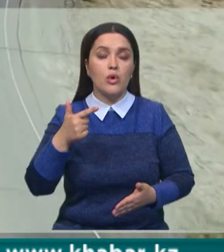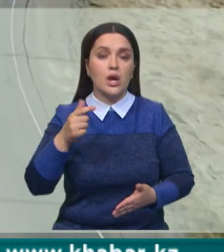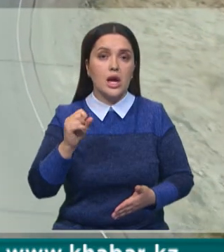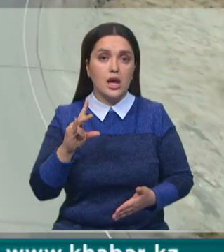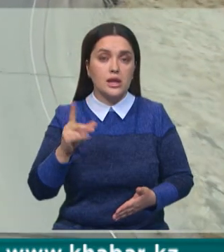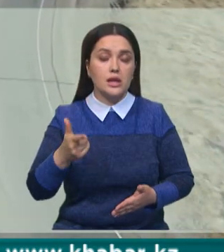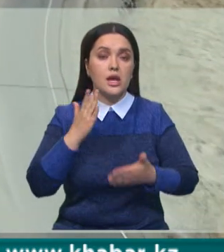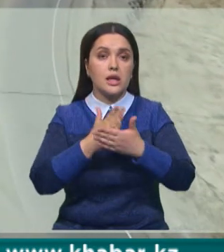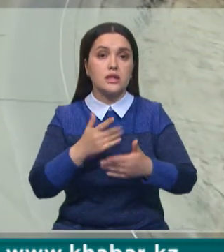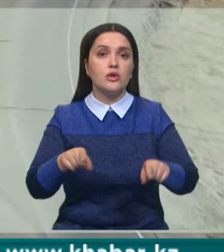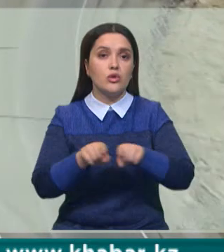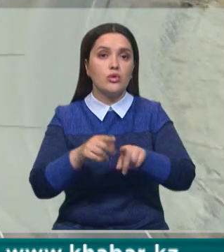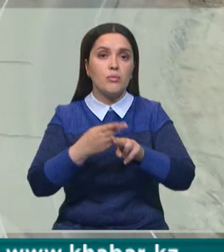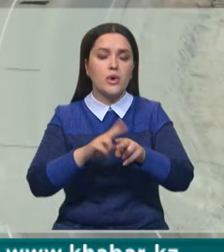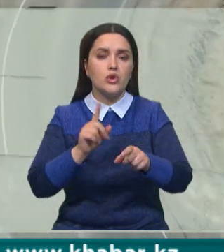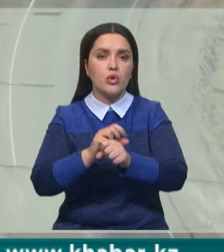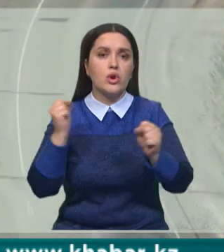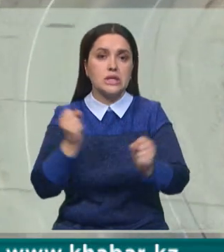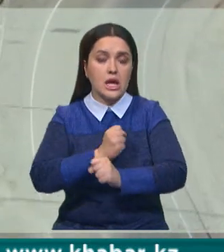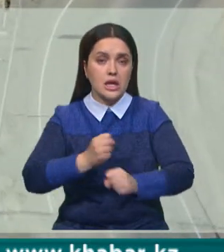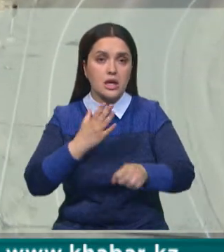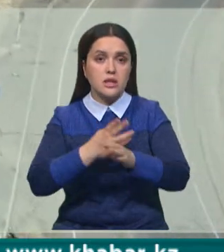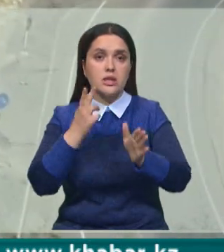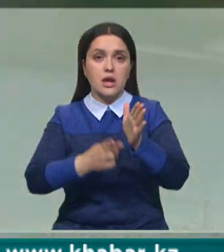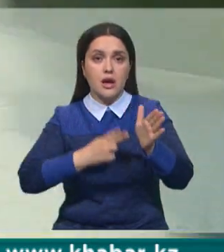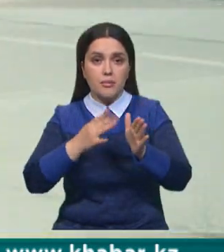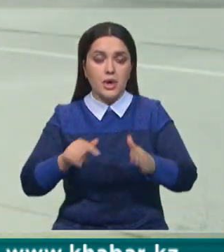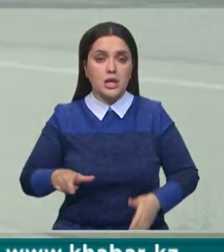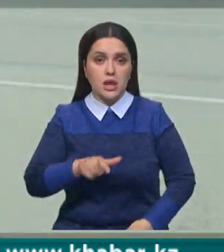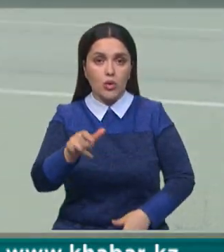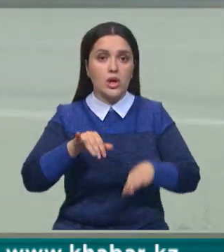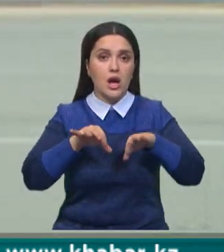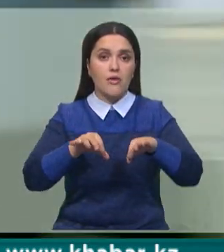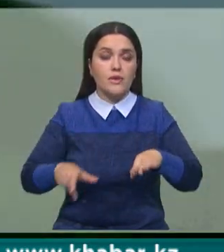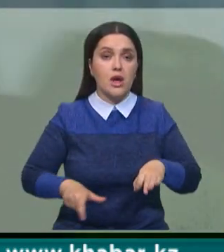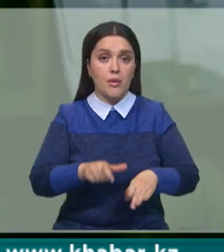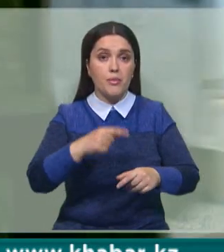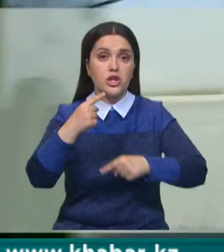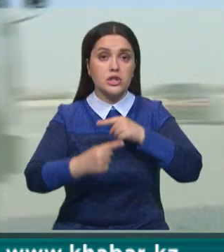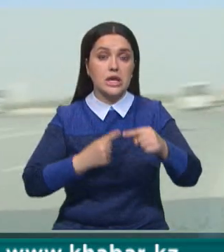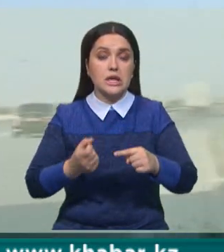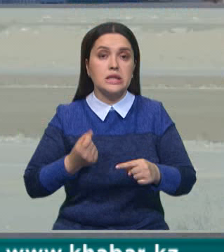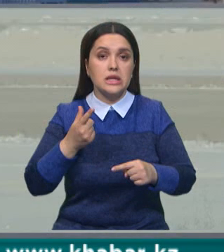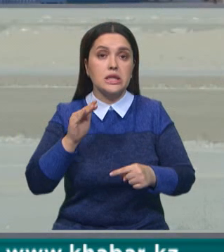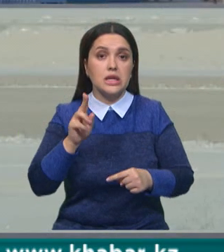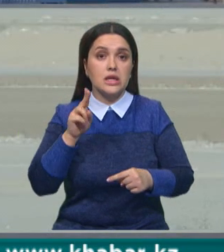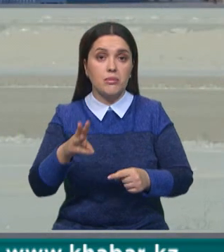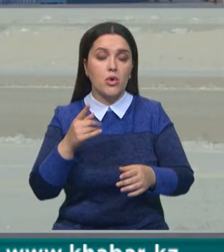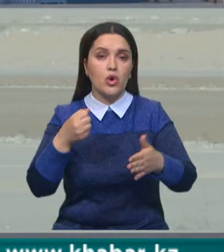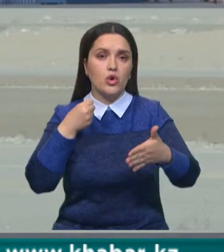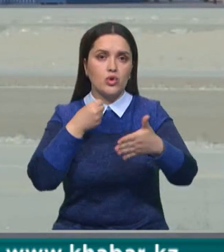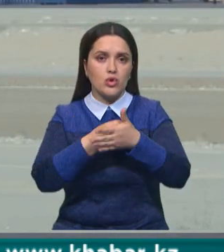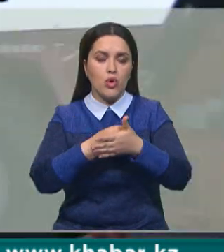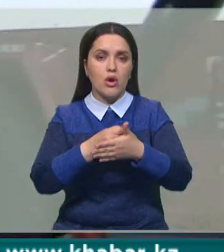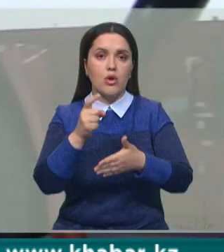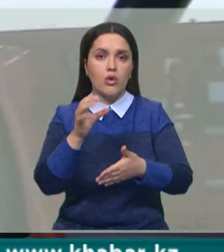запад современные скоростные железнодорожные и автомобильные магистрали. Через несколько тысяч километров они приведут в Харгос или на